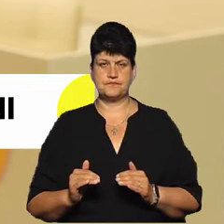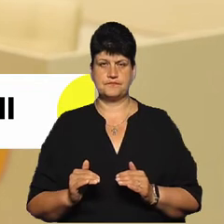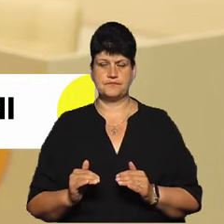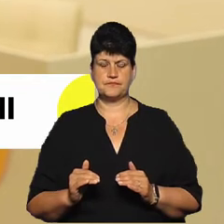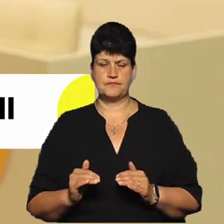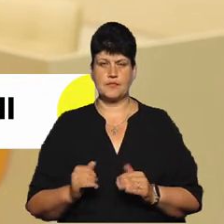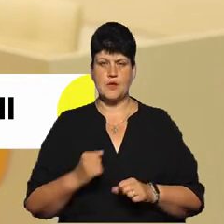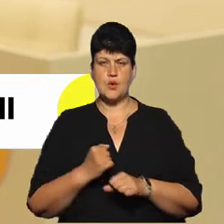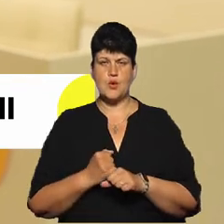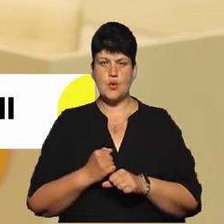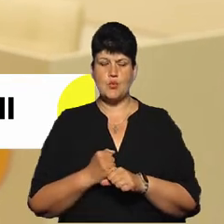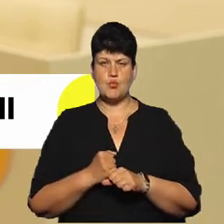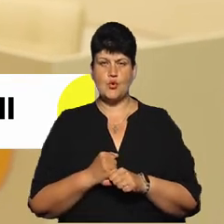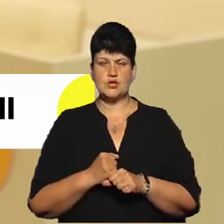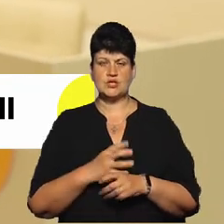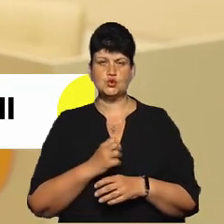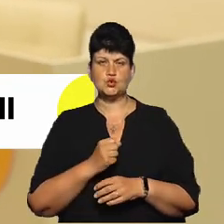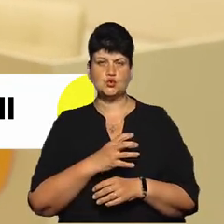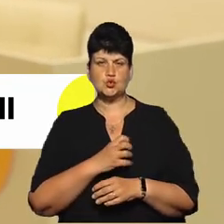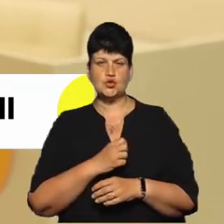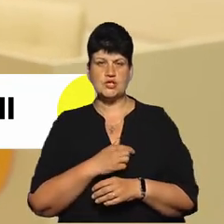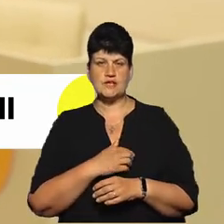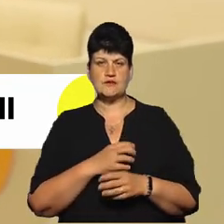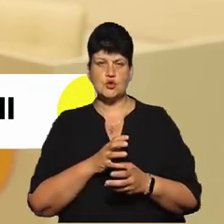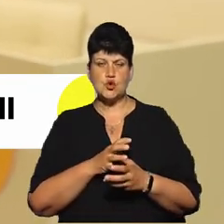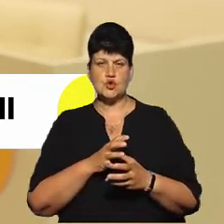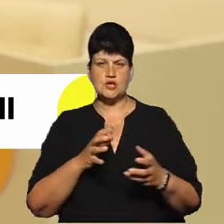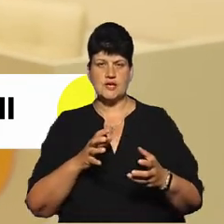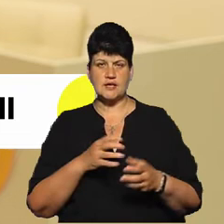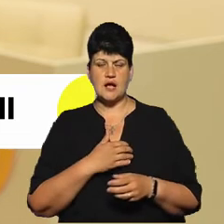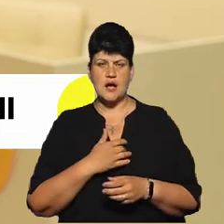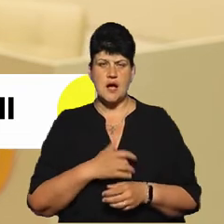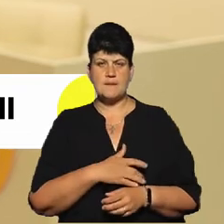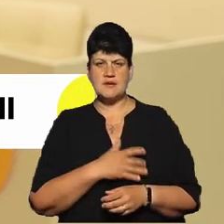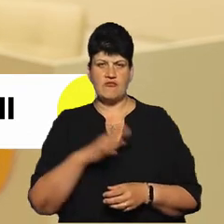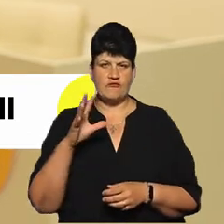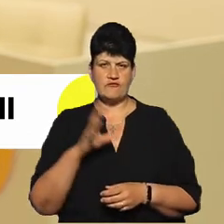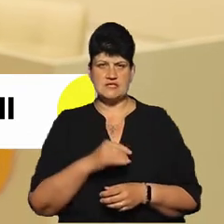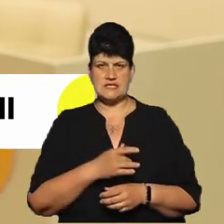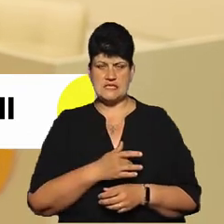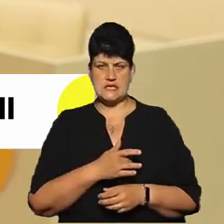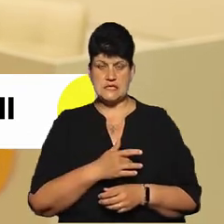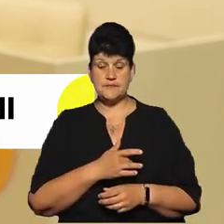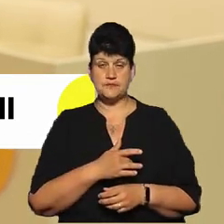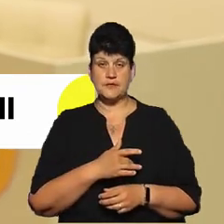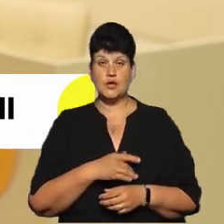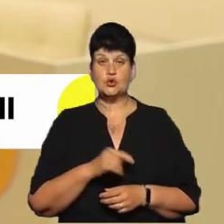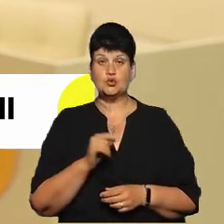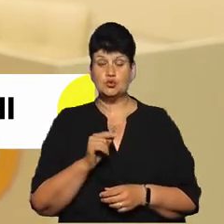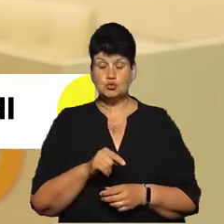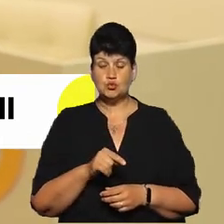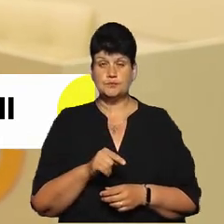функції роботи шлуночків і розширення камер, всіх камер серця. Тому